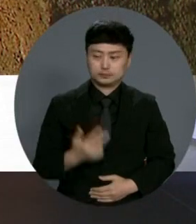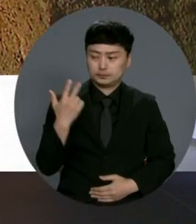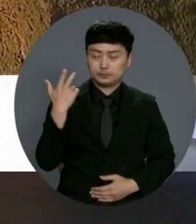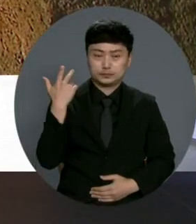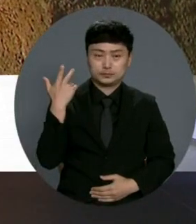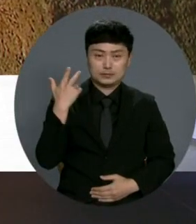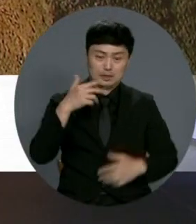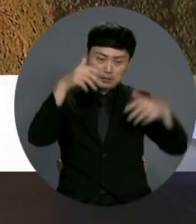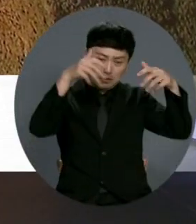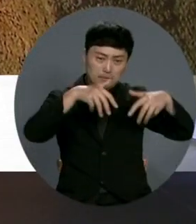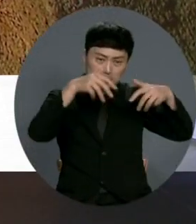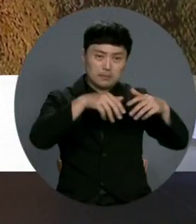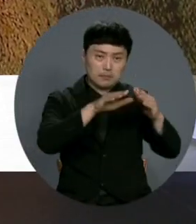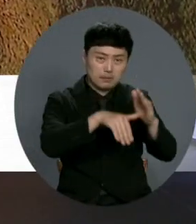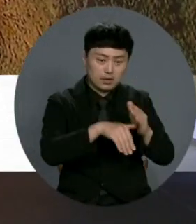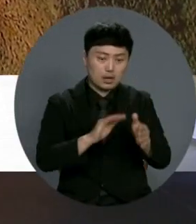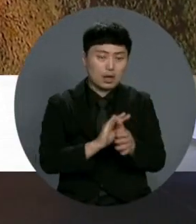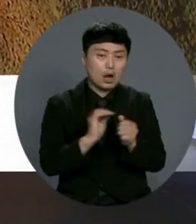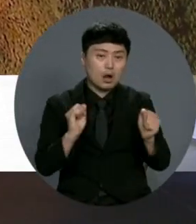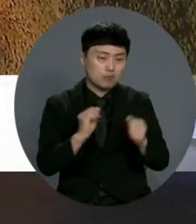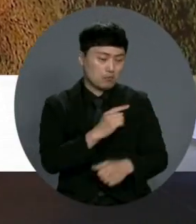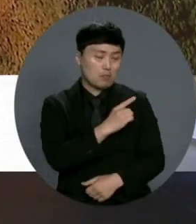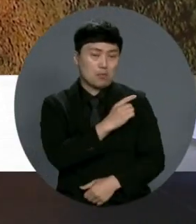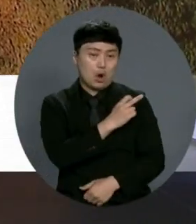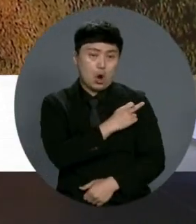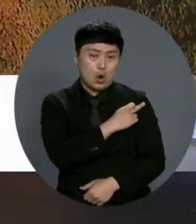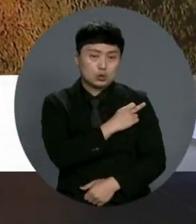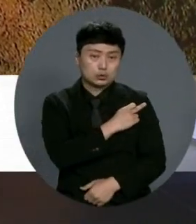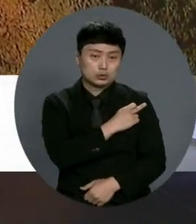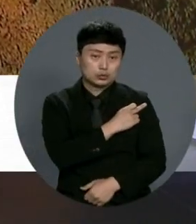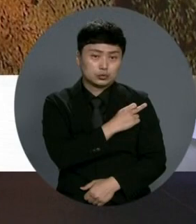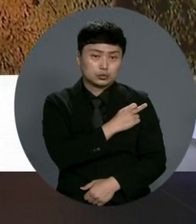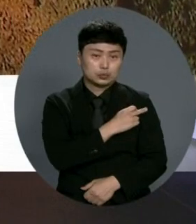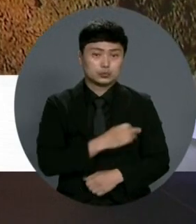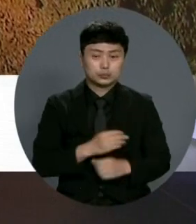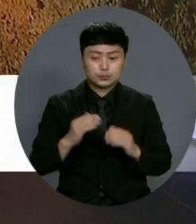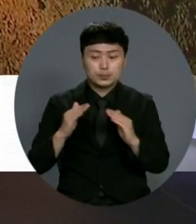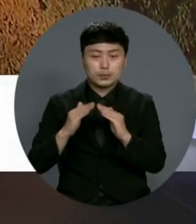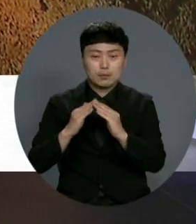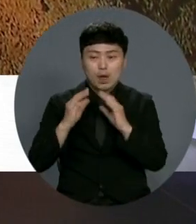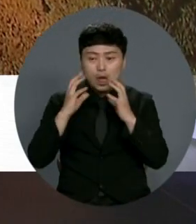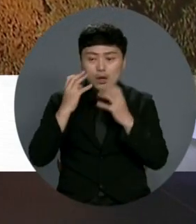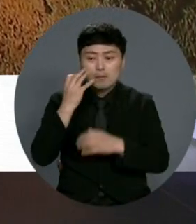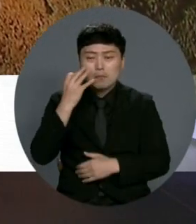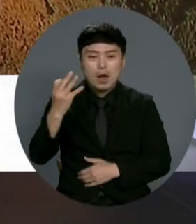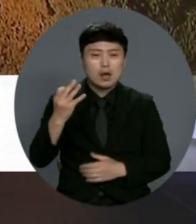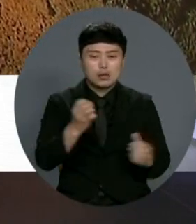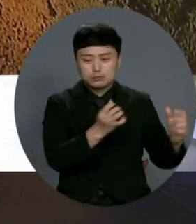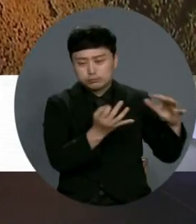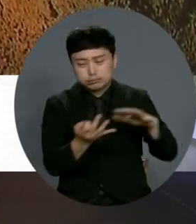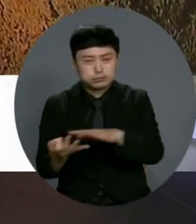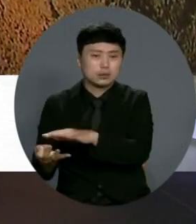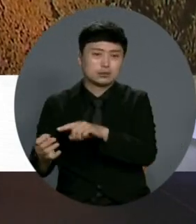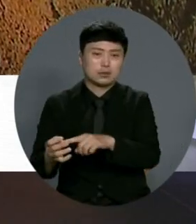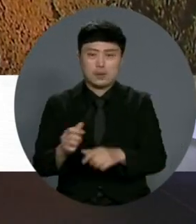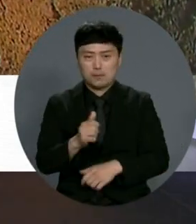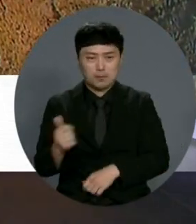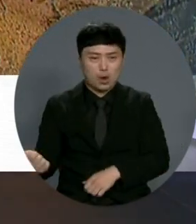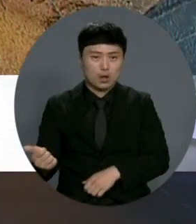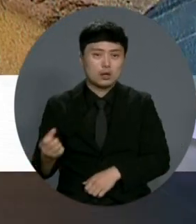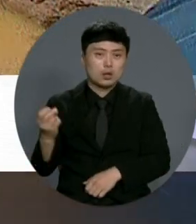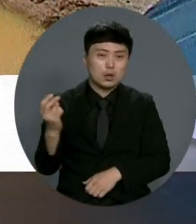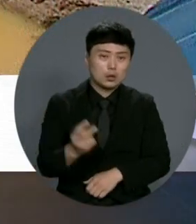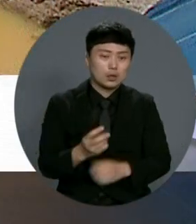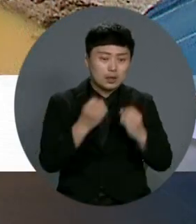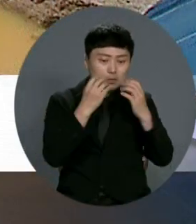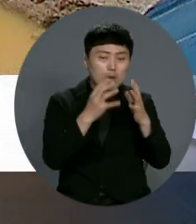지난주 집중호 당시 경북 영주에선 산사태로 14개월 된 아기가 매몰돼 숨진 사고가 있었습니다 신축 아파트